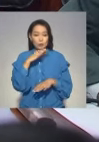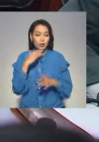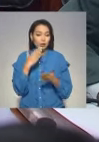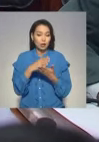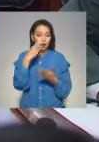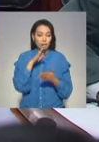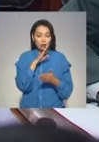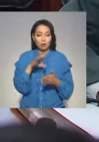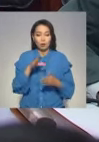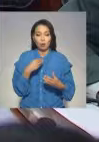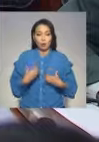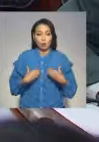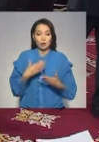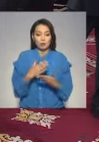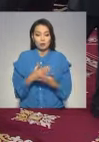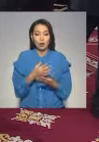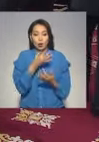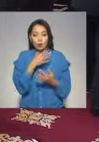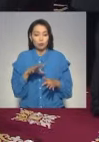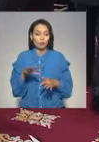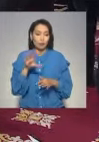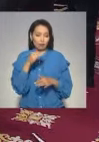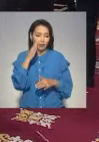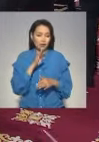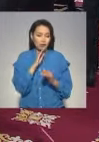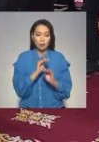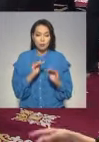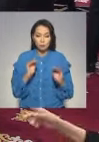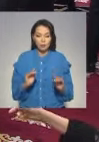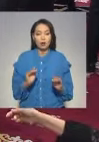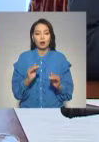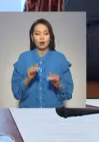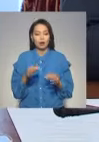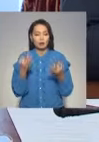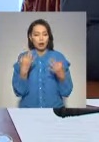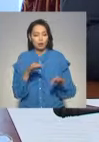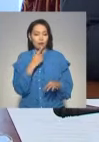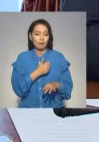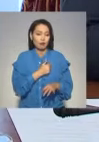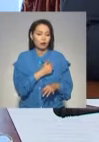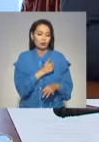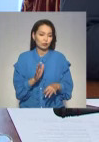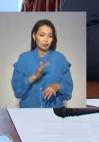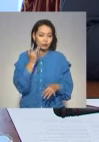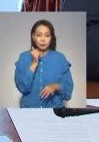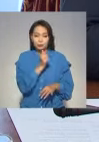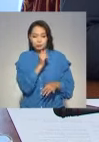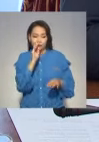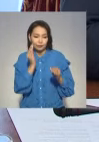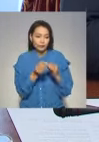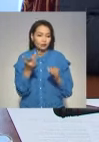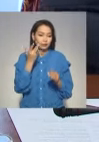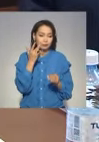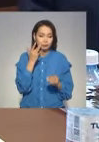десе үреймен қарайтын болды. Ешкім баласын жібергісі келмейді. Сондықтан әскерден жалтаруға тырысады. Медкомиссияға пара ұсынады дейді депутат